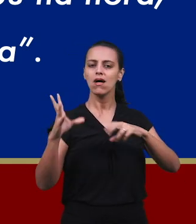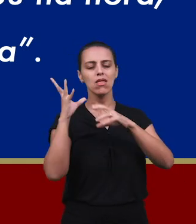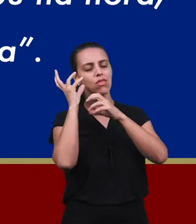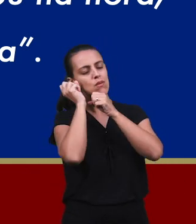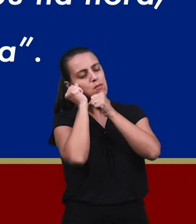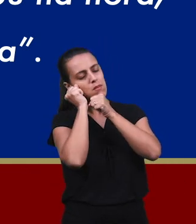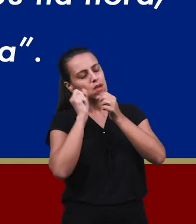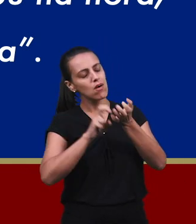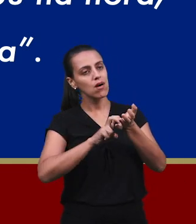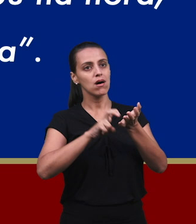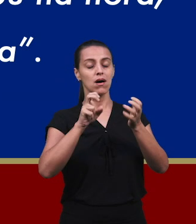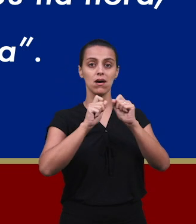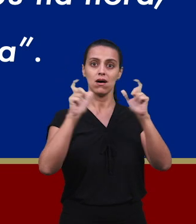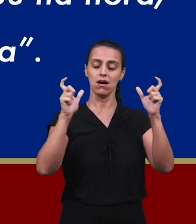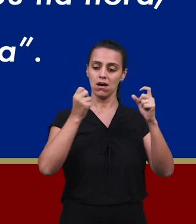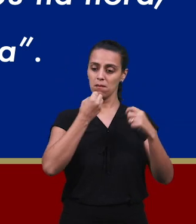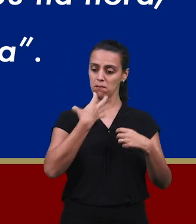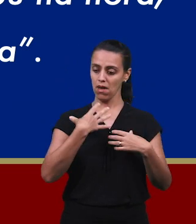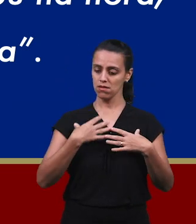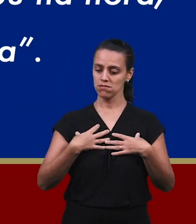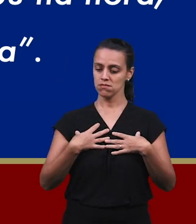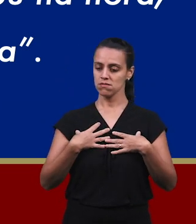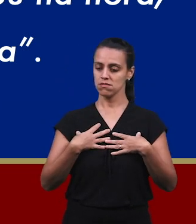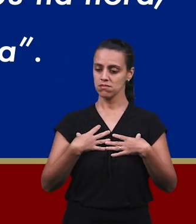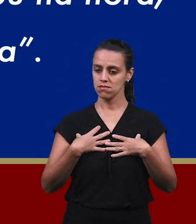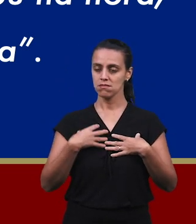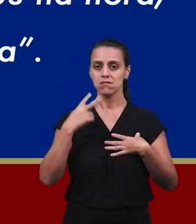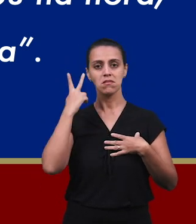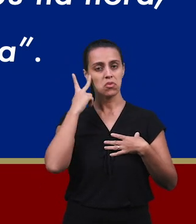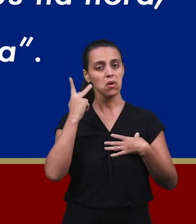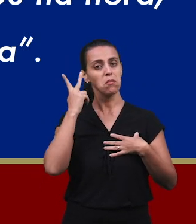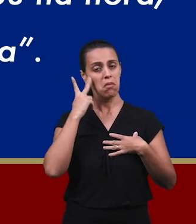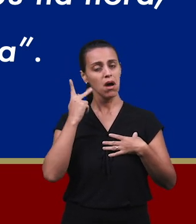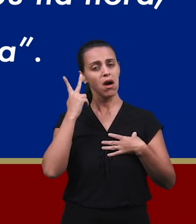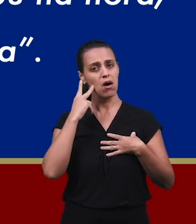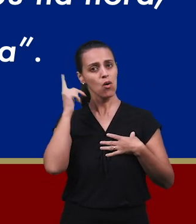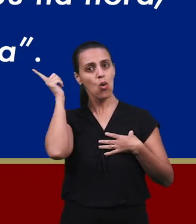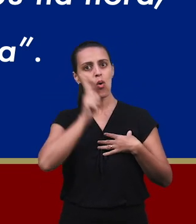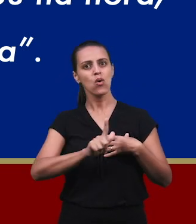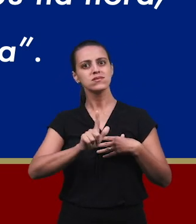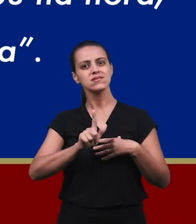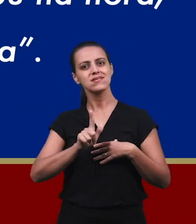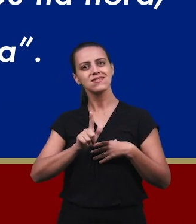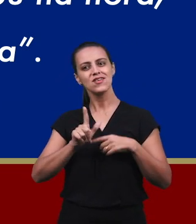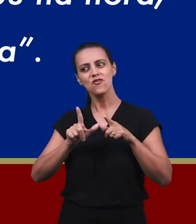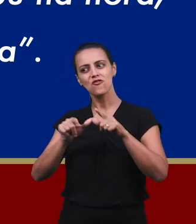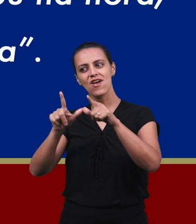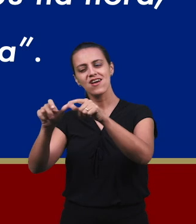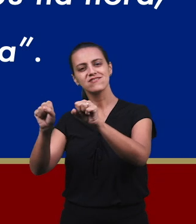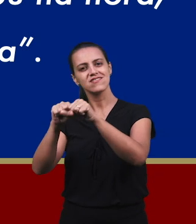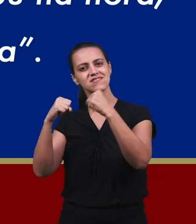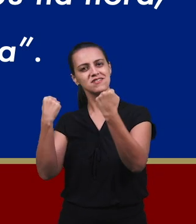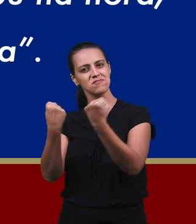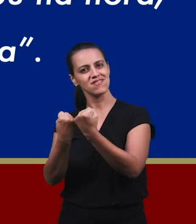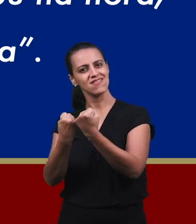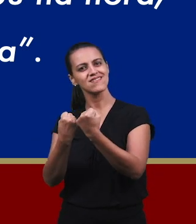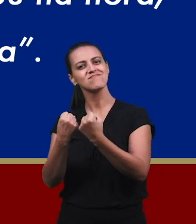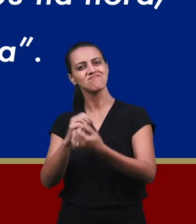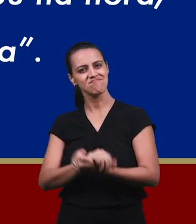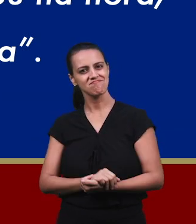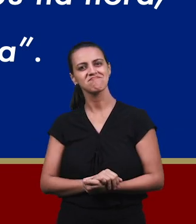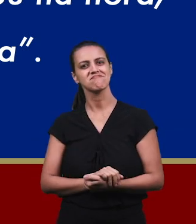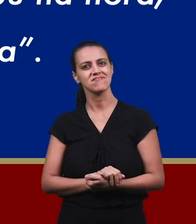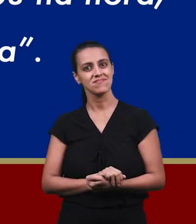s'est endormi, il s'est réveillé bien sans n'importe quel problème. Ils sont allés au séminaire, la guérison